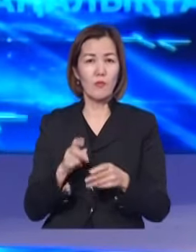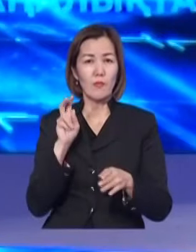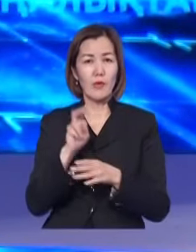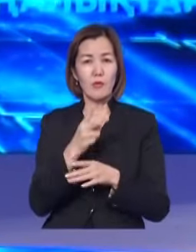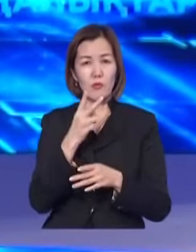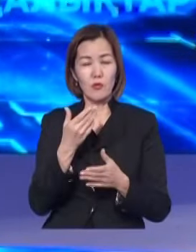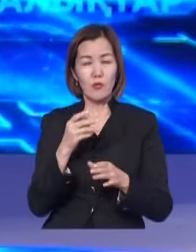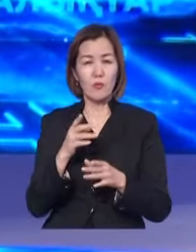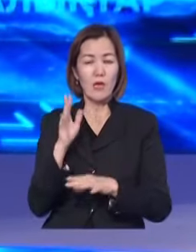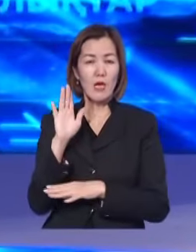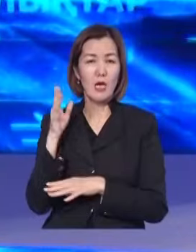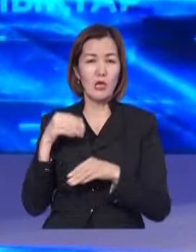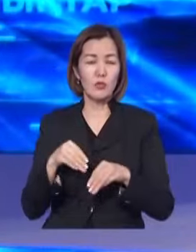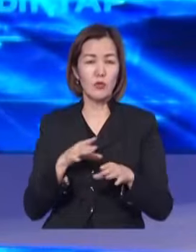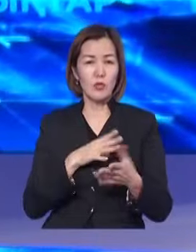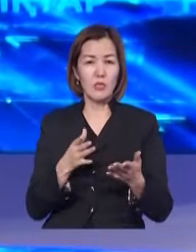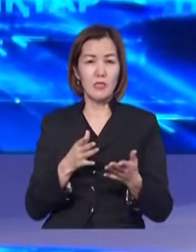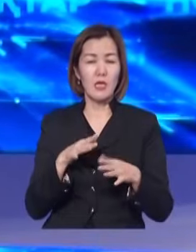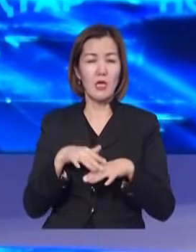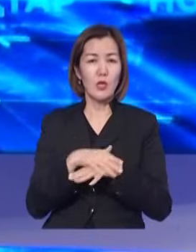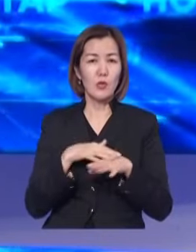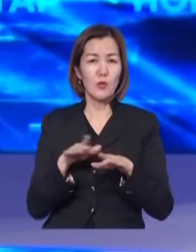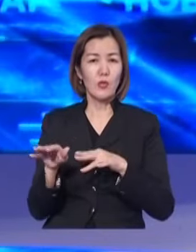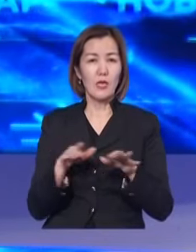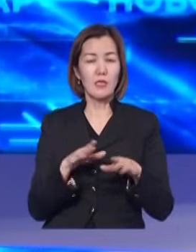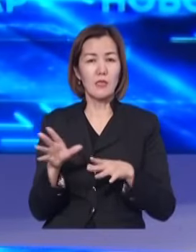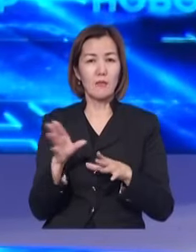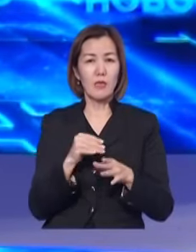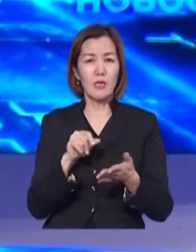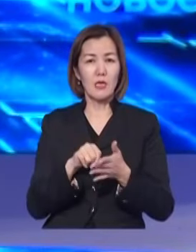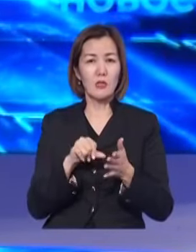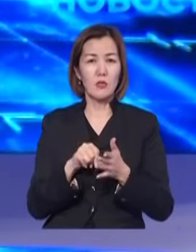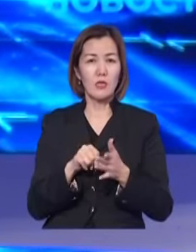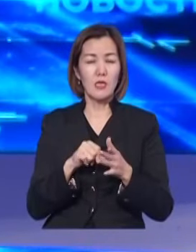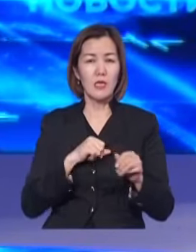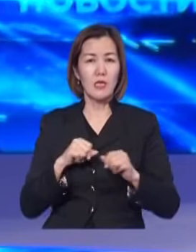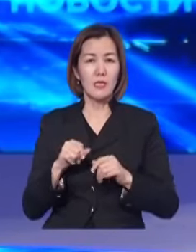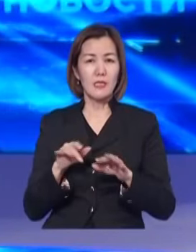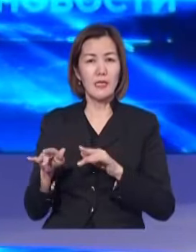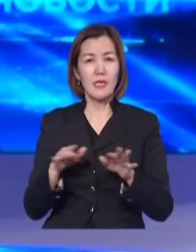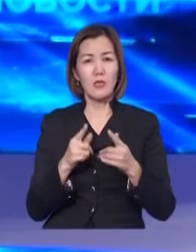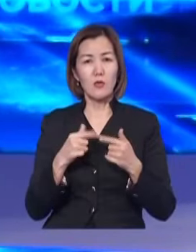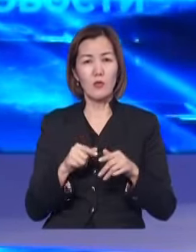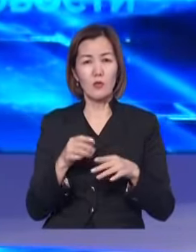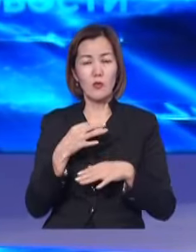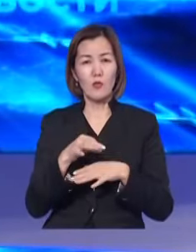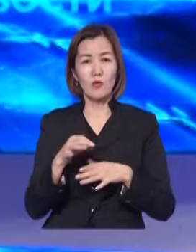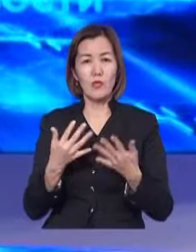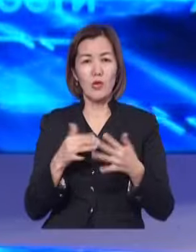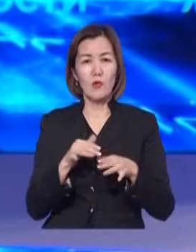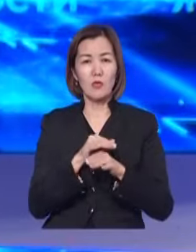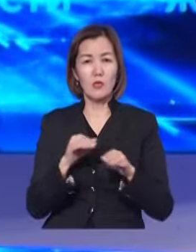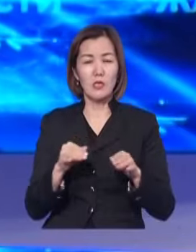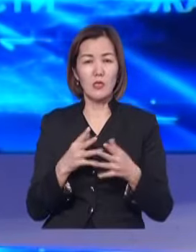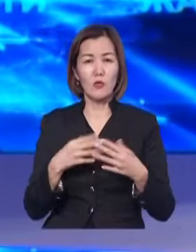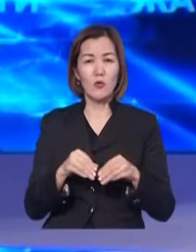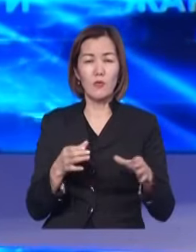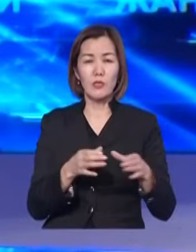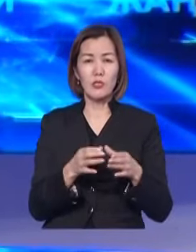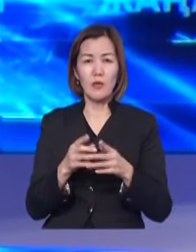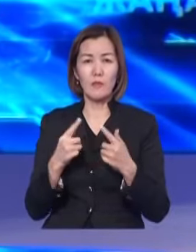арнайы барып ағаш отырғызды. Жергілікті тұрғындар акцияның барлық қатысушыларының іс-әрекеттерін үйлестіру үшін аудандық және ауылдық